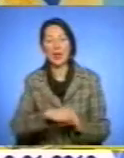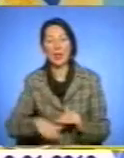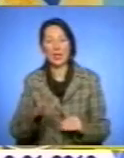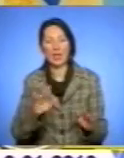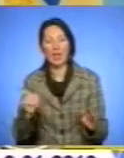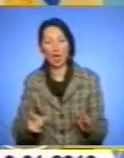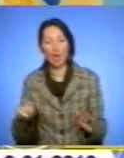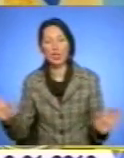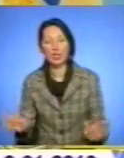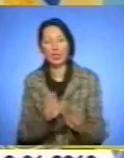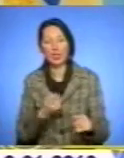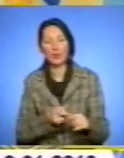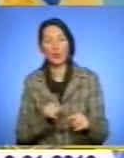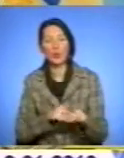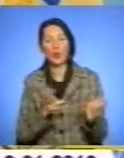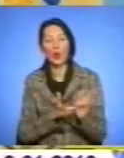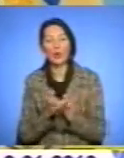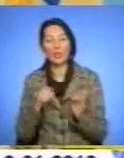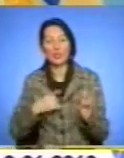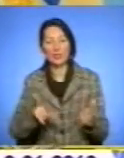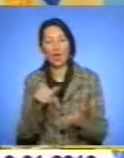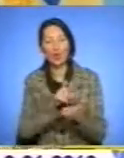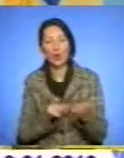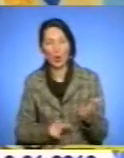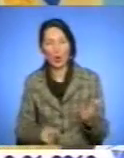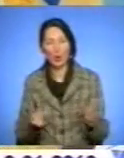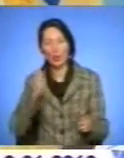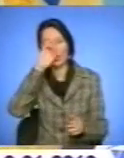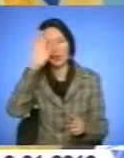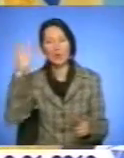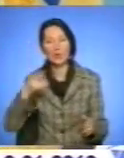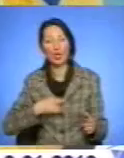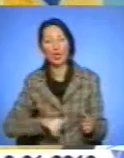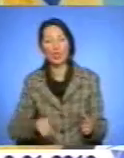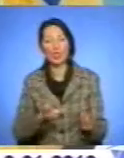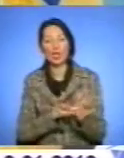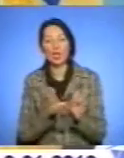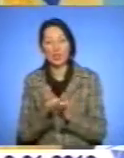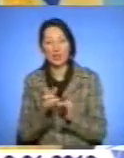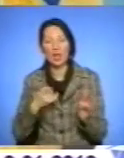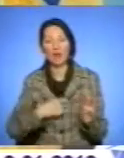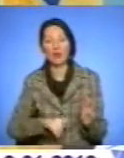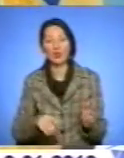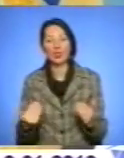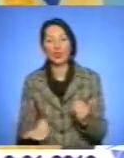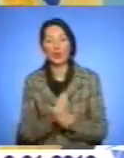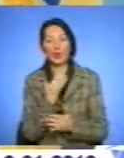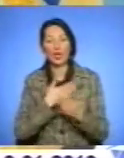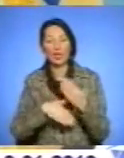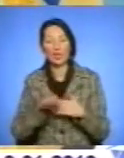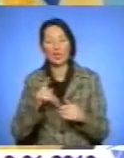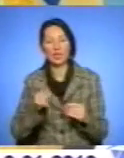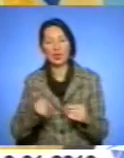і славитиме народження Христа і народження нової надії на те, що наступний рік